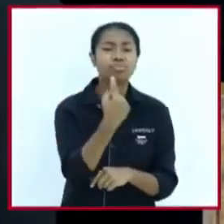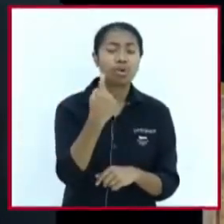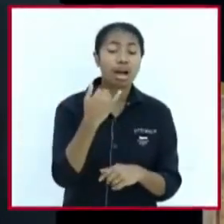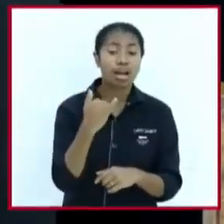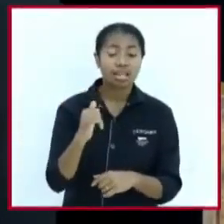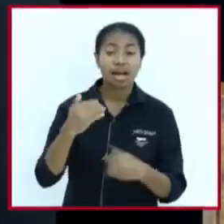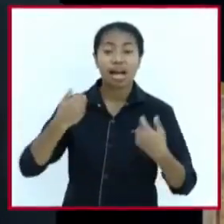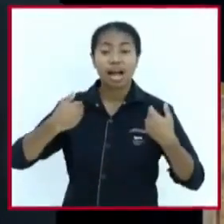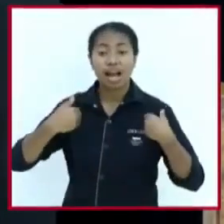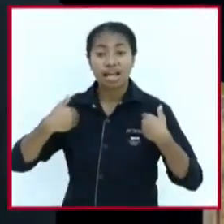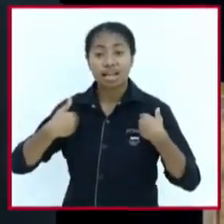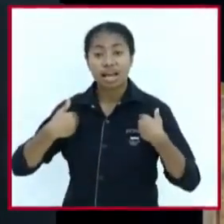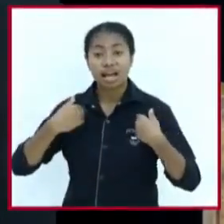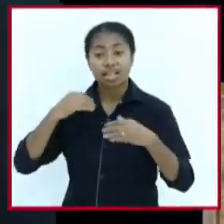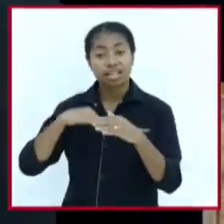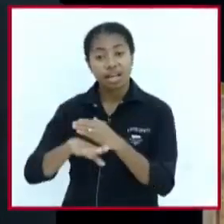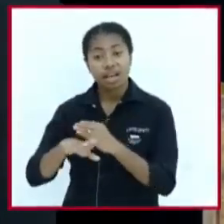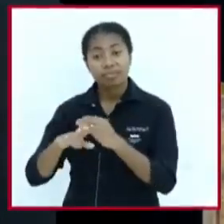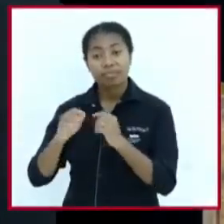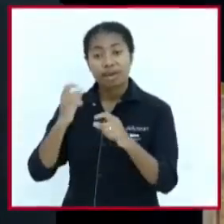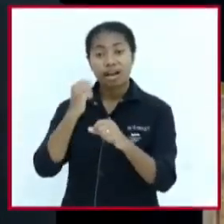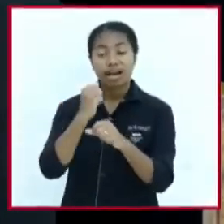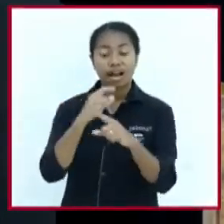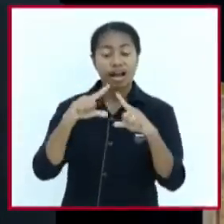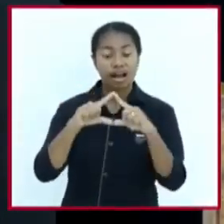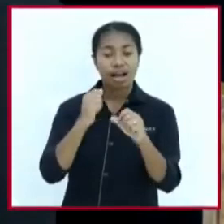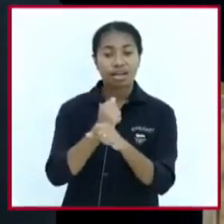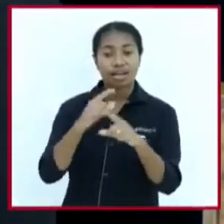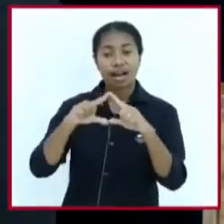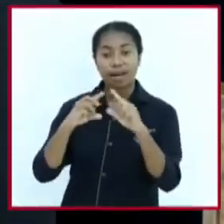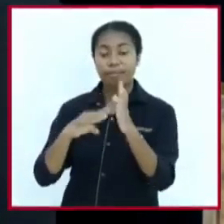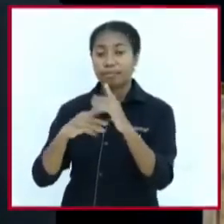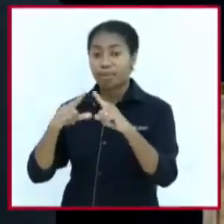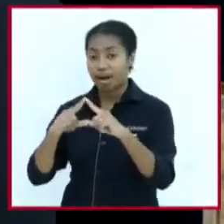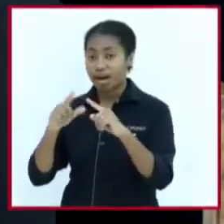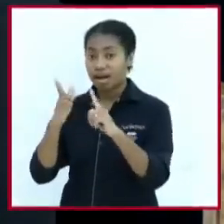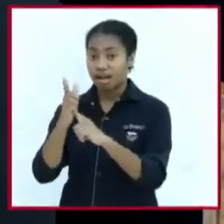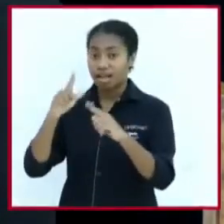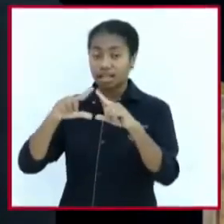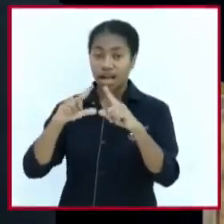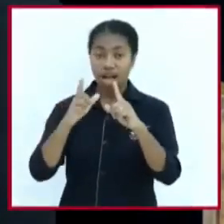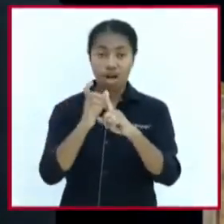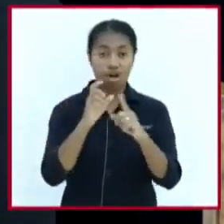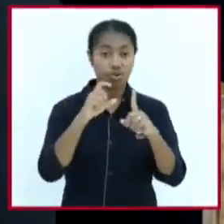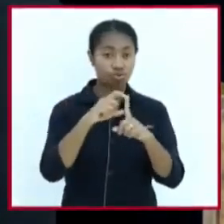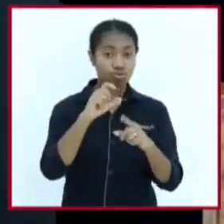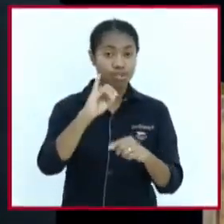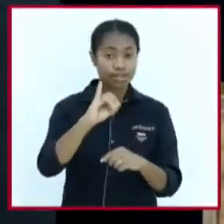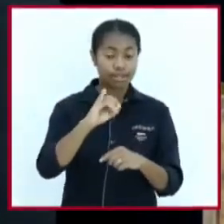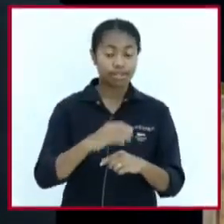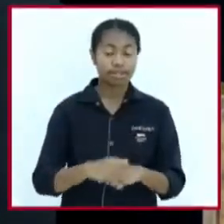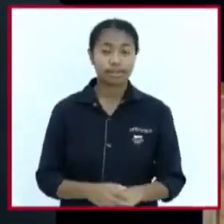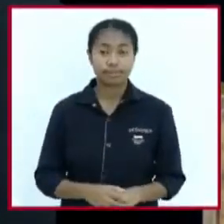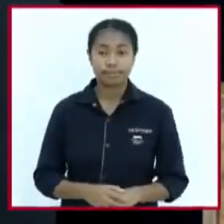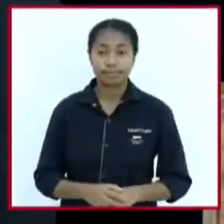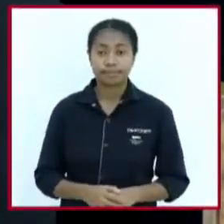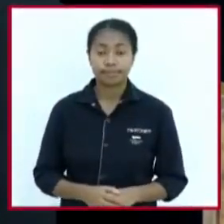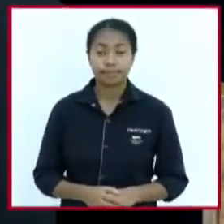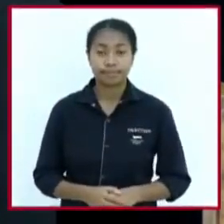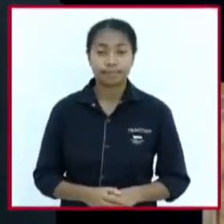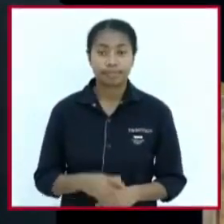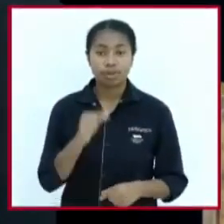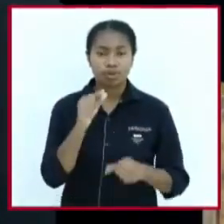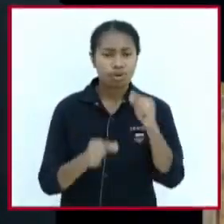di dalam agama Yahudi sudah Hai saya bikinkan lagi orang Yahudi